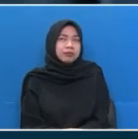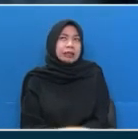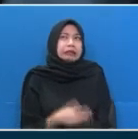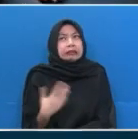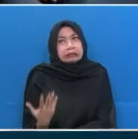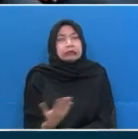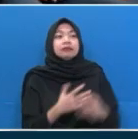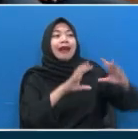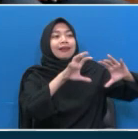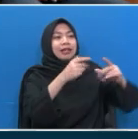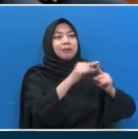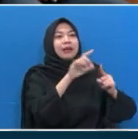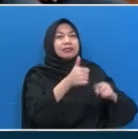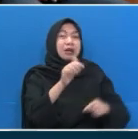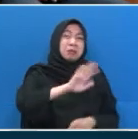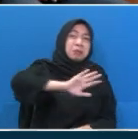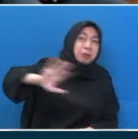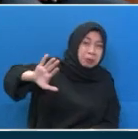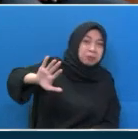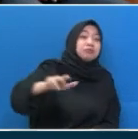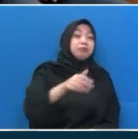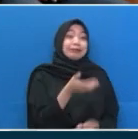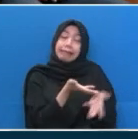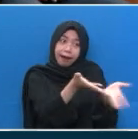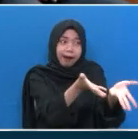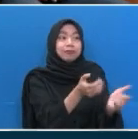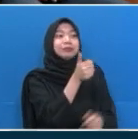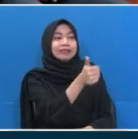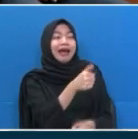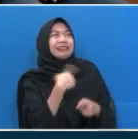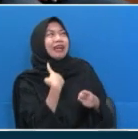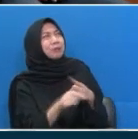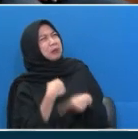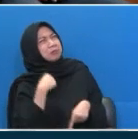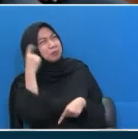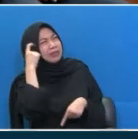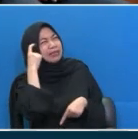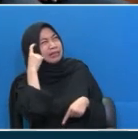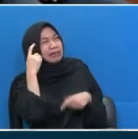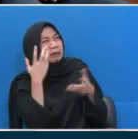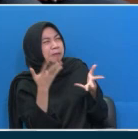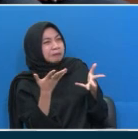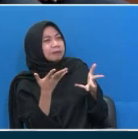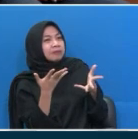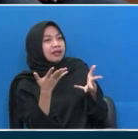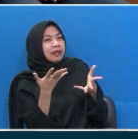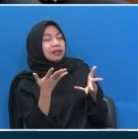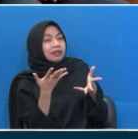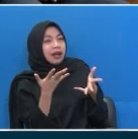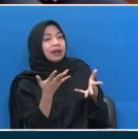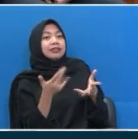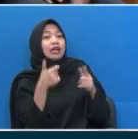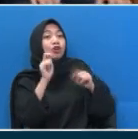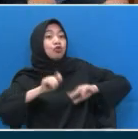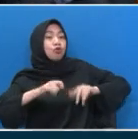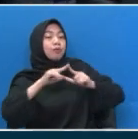menurut mereka bisa menjadi Banten tidak valid Tetapi menurut hemat saya ya dari perspektif pembuktian hukum acara